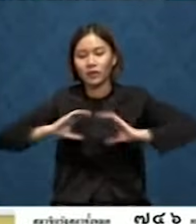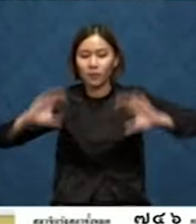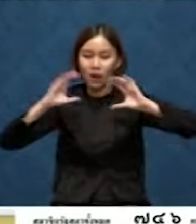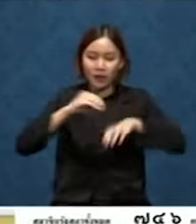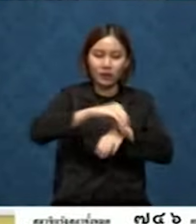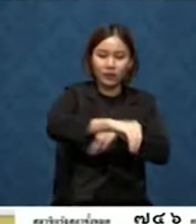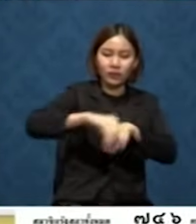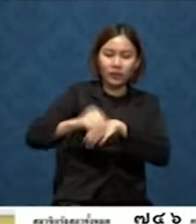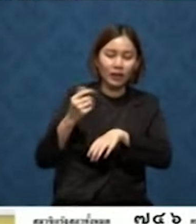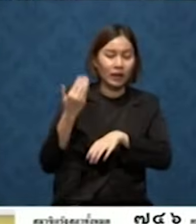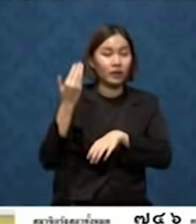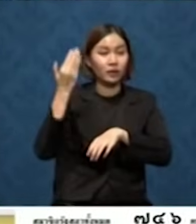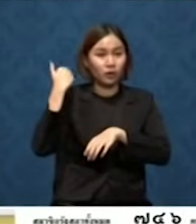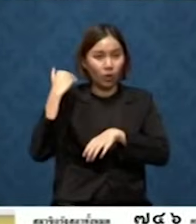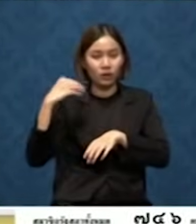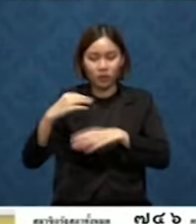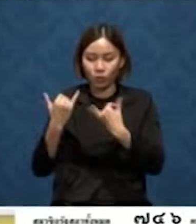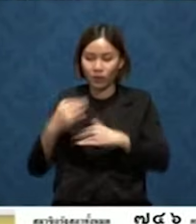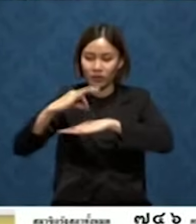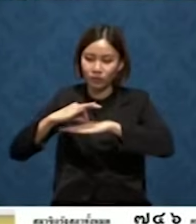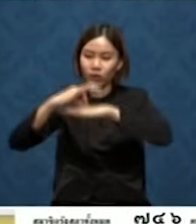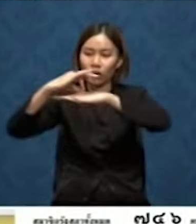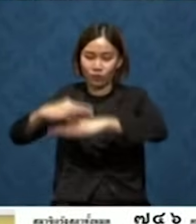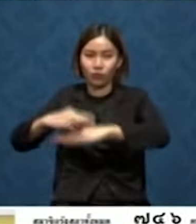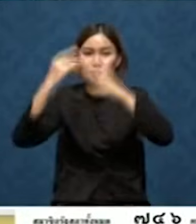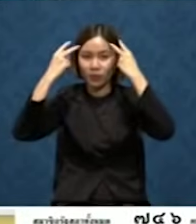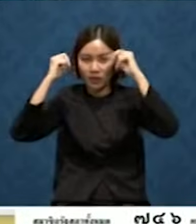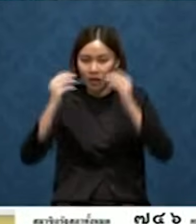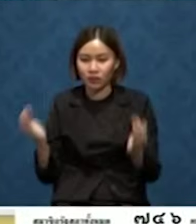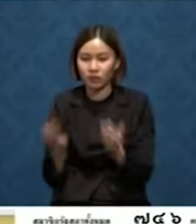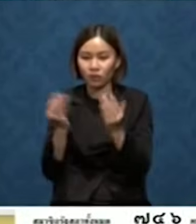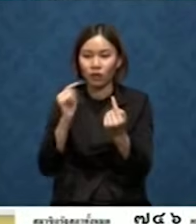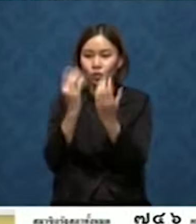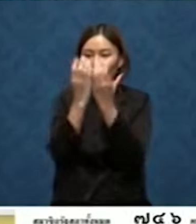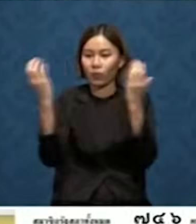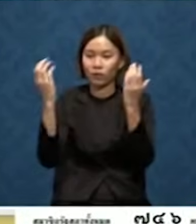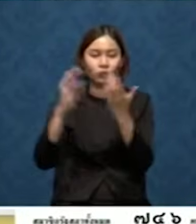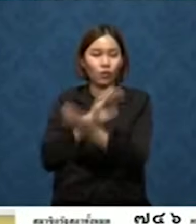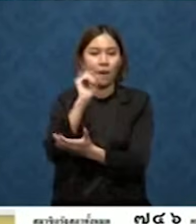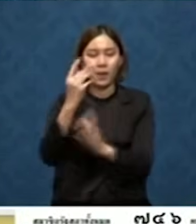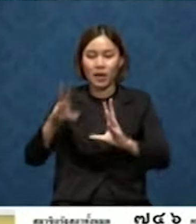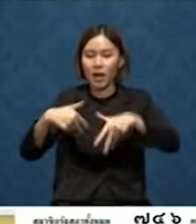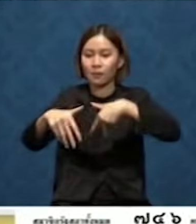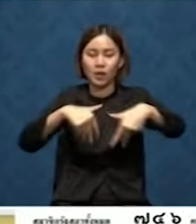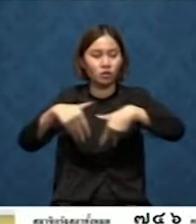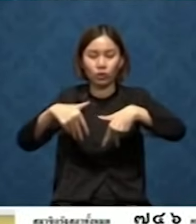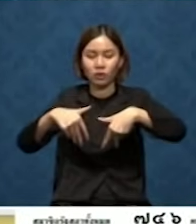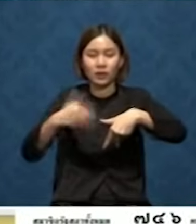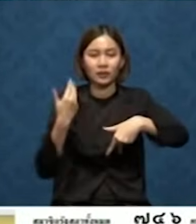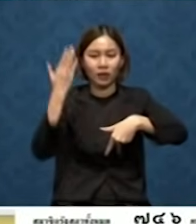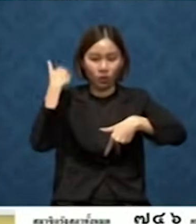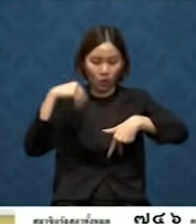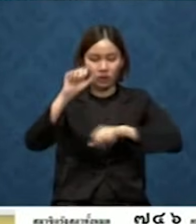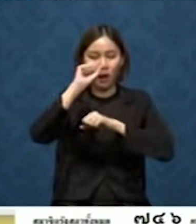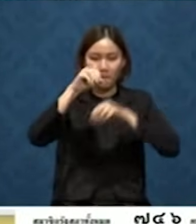ให้ท่านได้เป็นนายกถึงวันนี้จนทำให้ท่านไม่กล้าจะผลักดันวาระของการมีรัฐธรรมนูญฉบับใหม่ของประชาชนตามที่ท่านเคยได้ให้